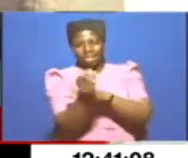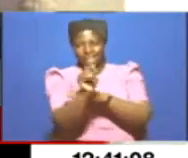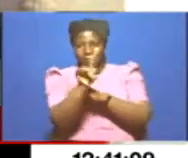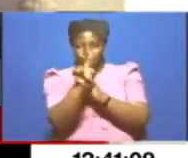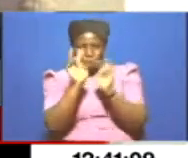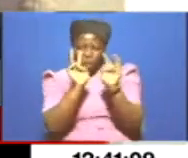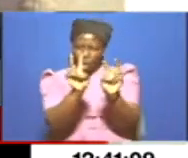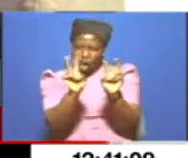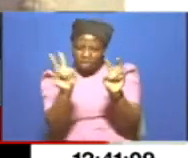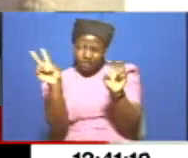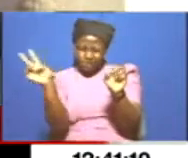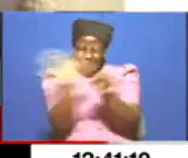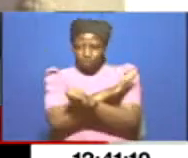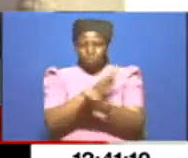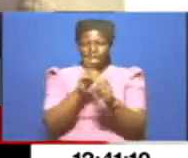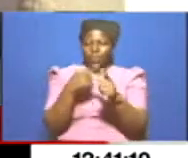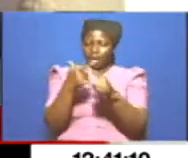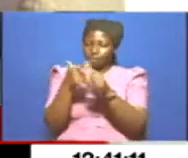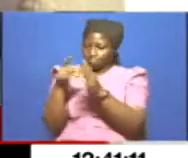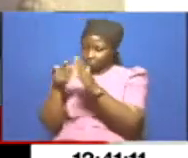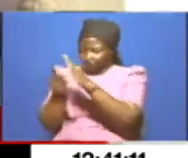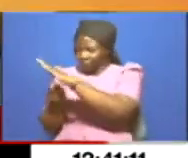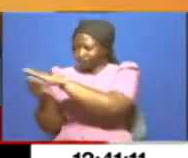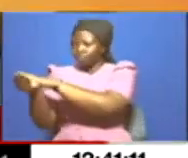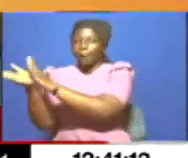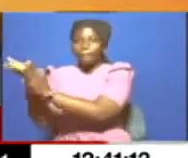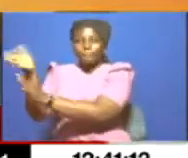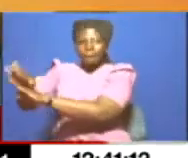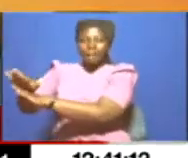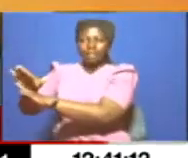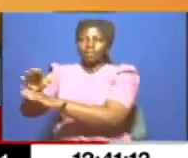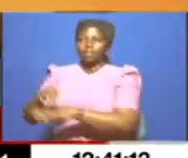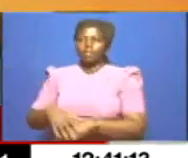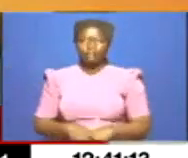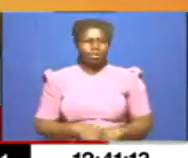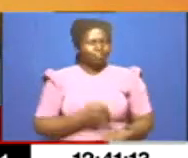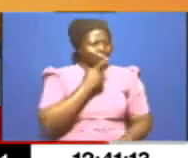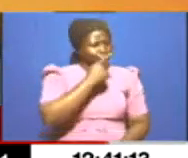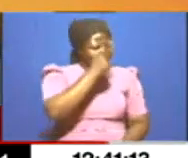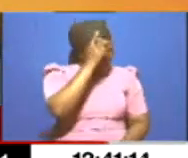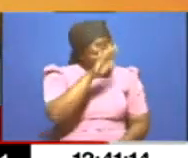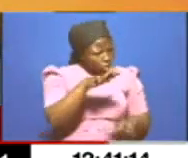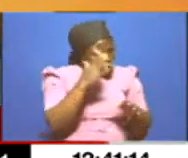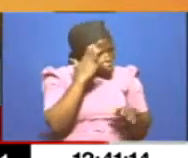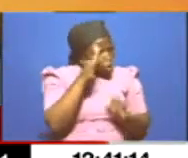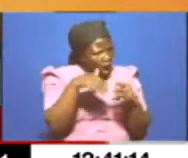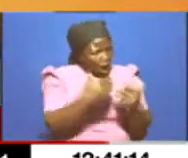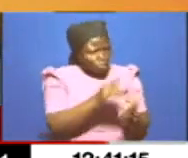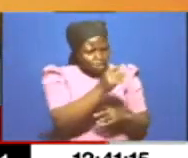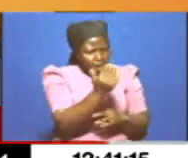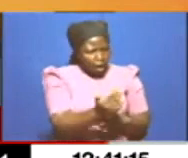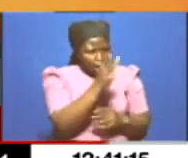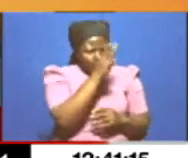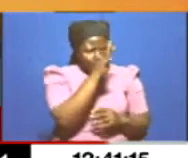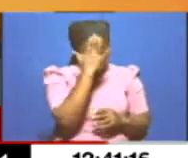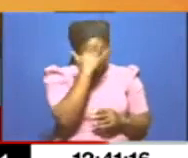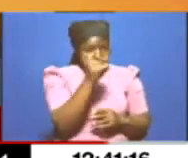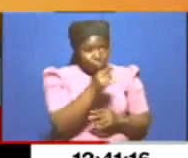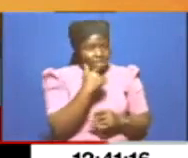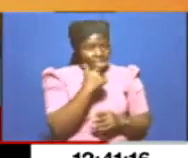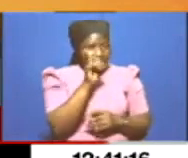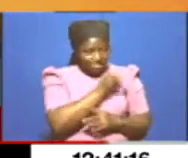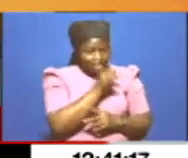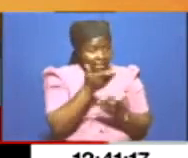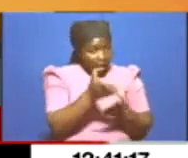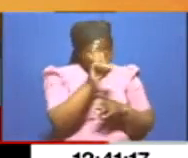kama kuna jambo limetendeka. Kwa hivyo, lakini pengine mzazi atafahamu aje ya kwamba huyu mtoto anamdanganya, manake kama ulivyosema watoto wa siku